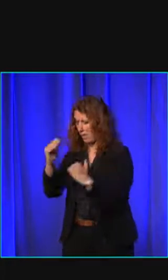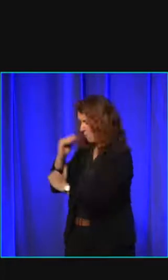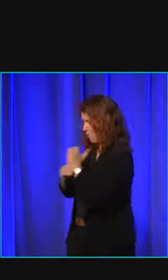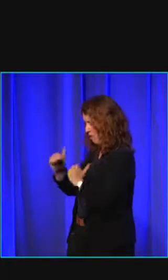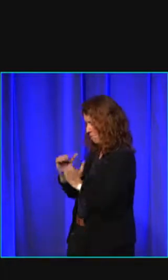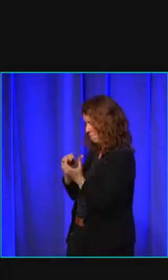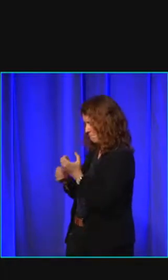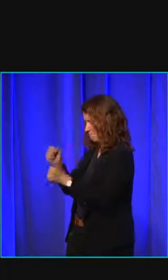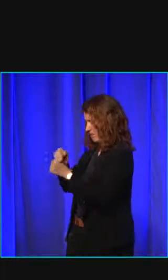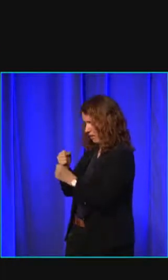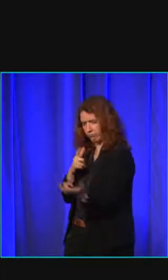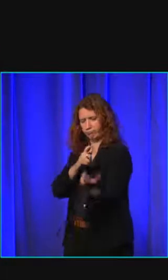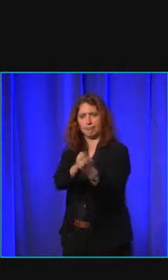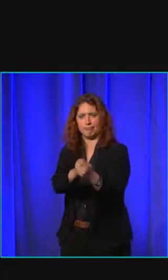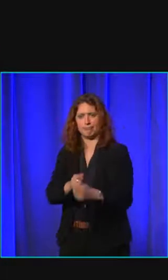suivra.